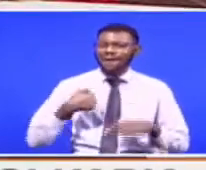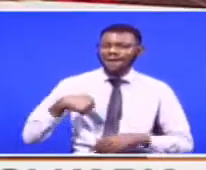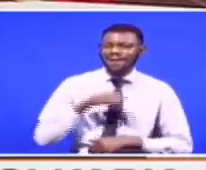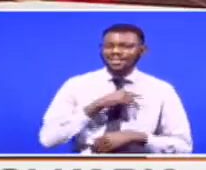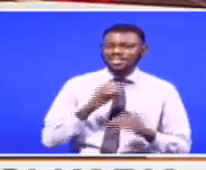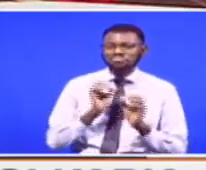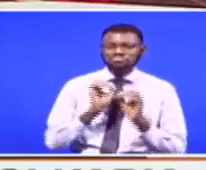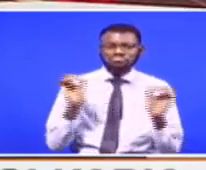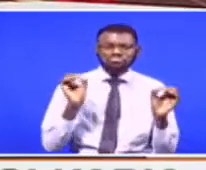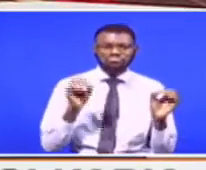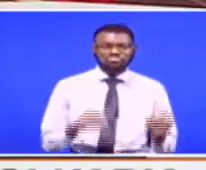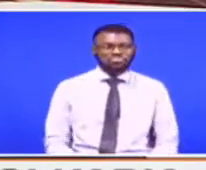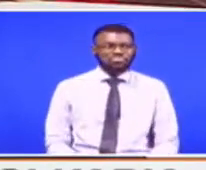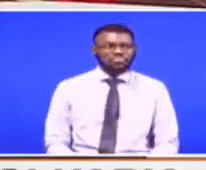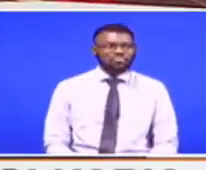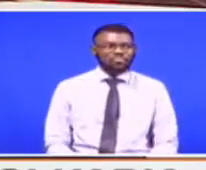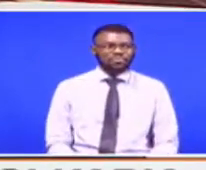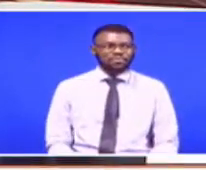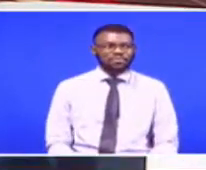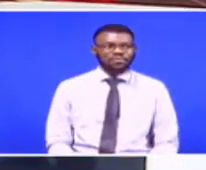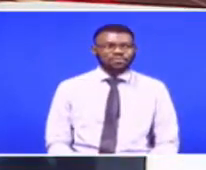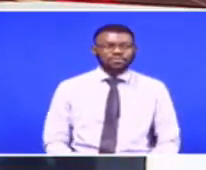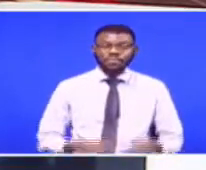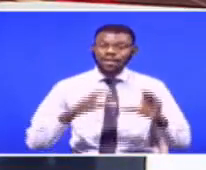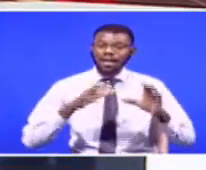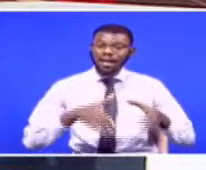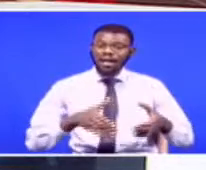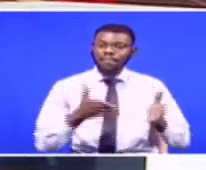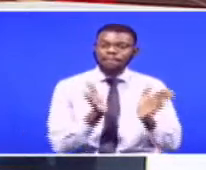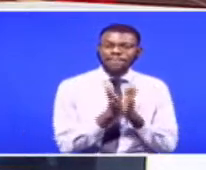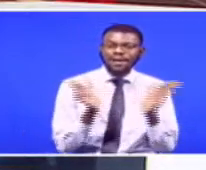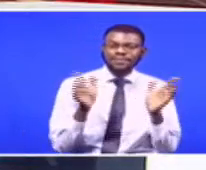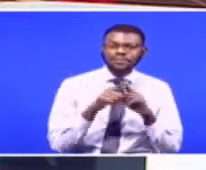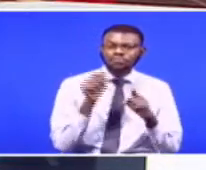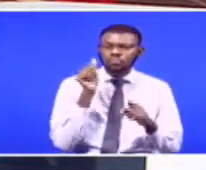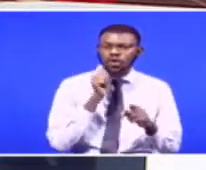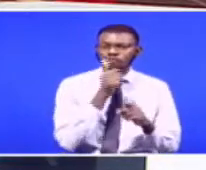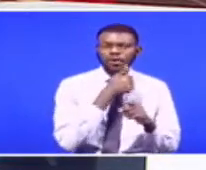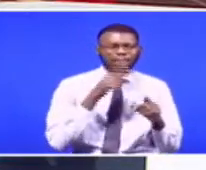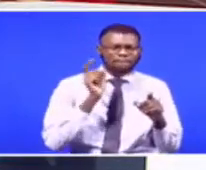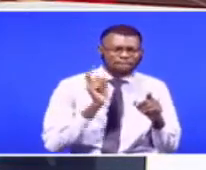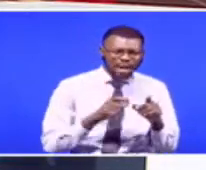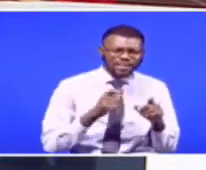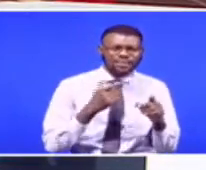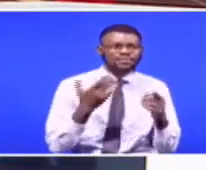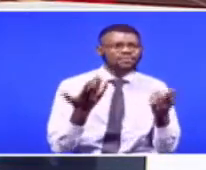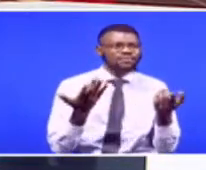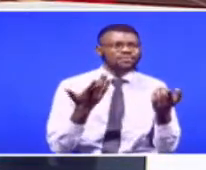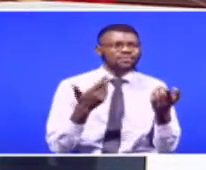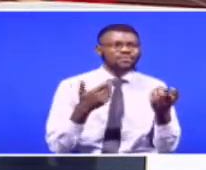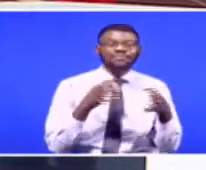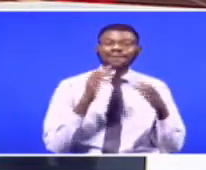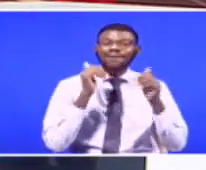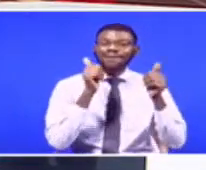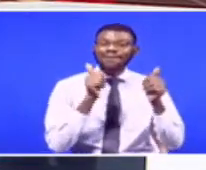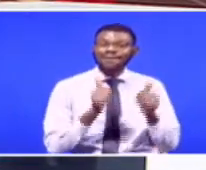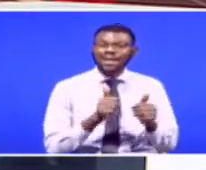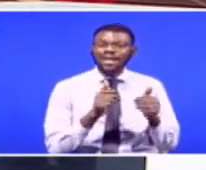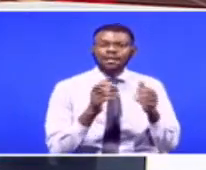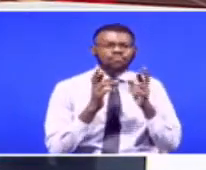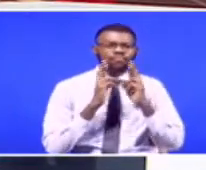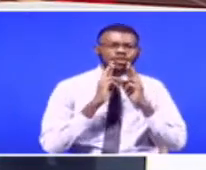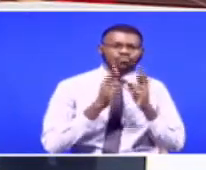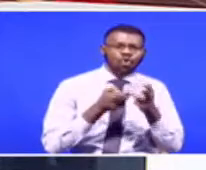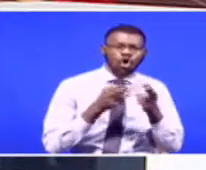Kampuni na mashirika ya umma na binafsi yametakiwa kuchapisha ripoti zote za kifedha na zile zinazoelezea